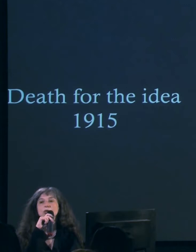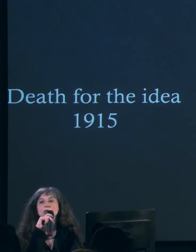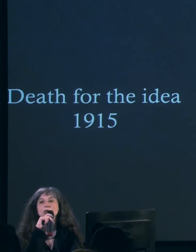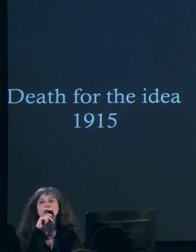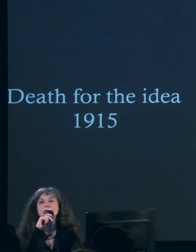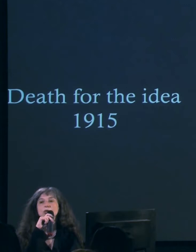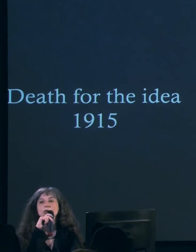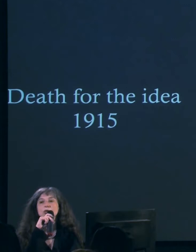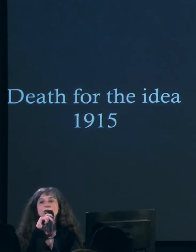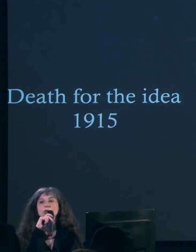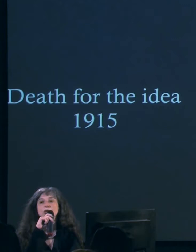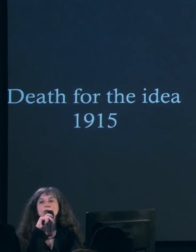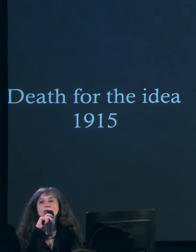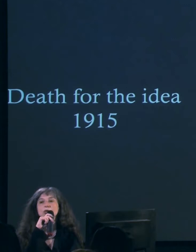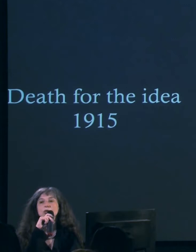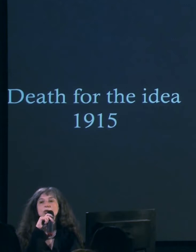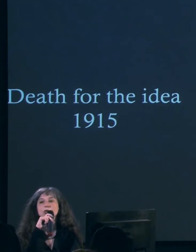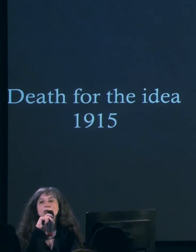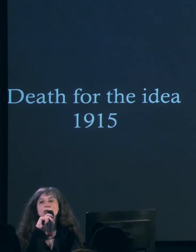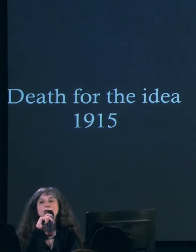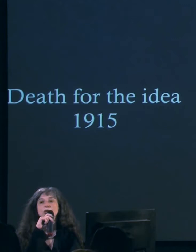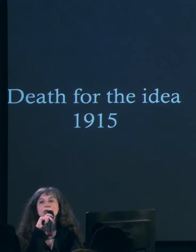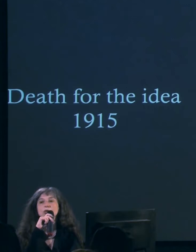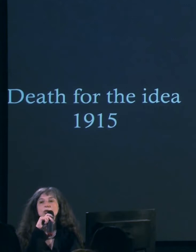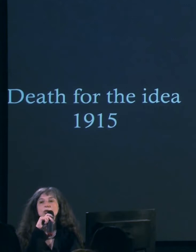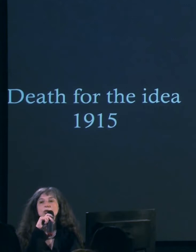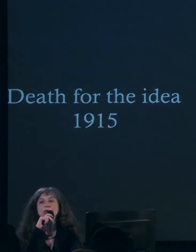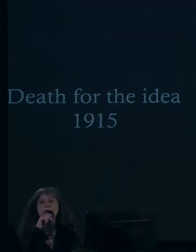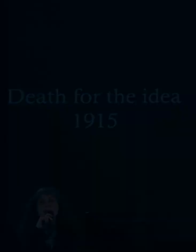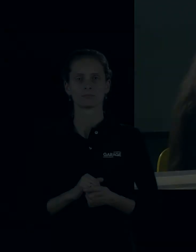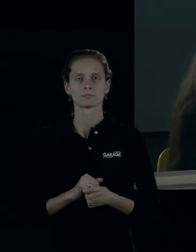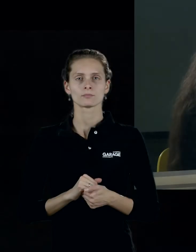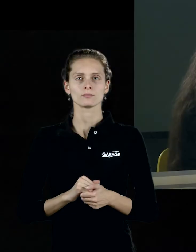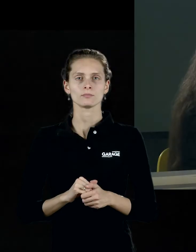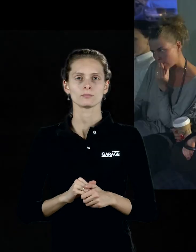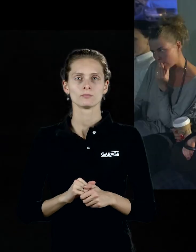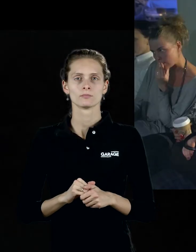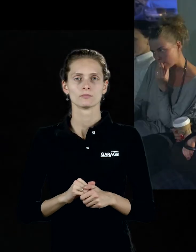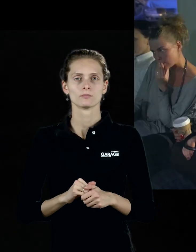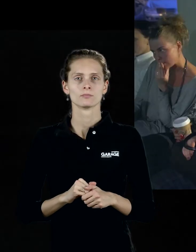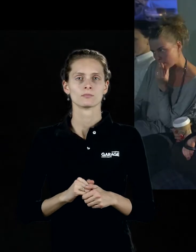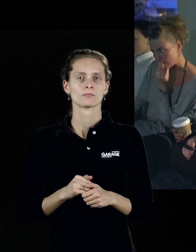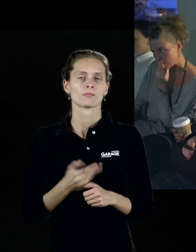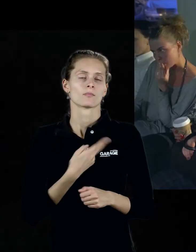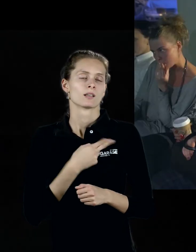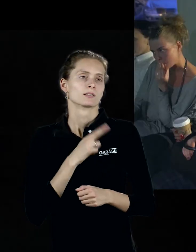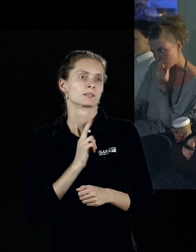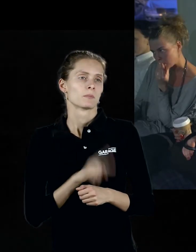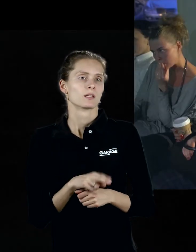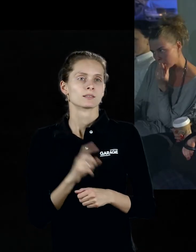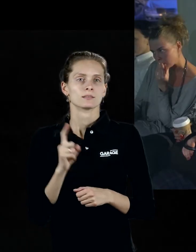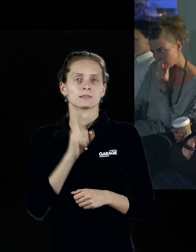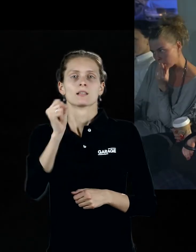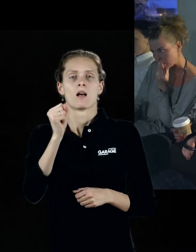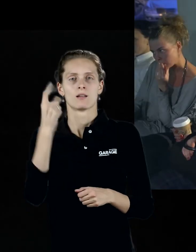лежит в куче хвороста. Вокруг человека тоже изображены штрихи. Смерть за идею, когда этот же самый,